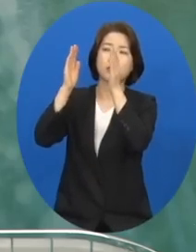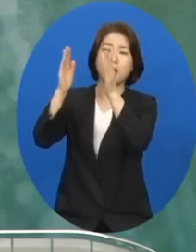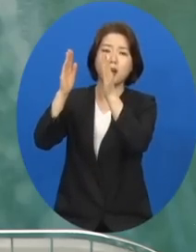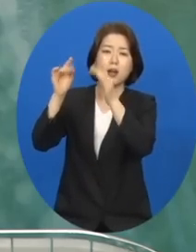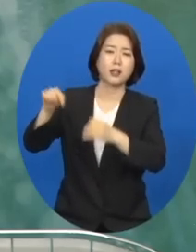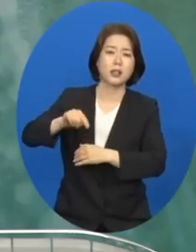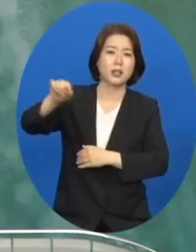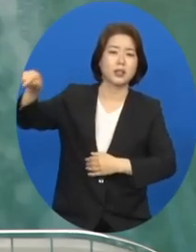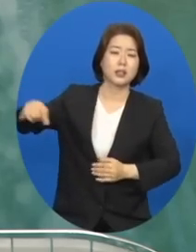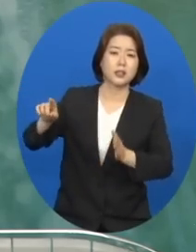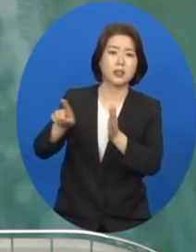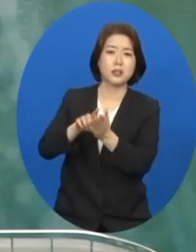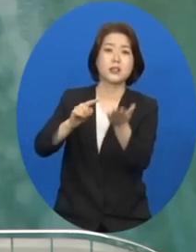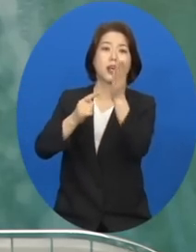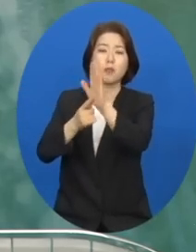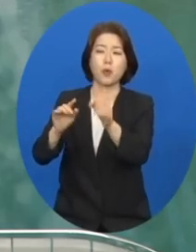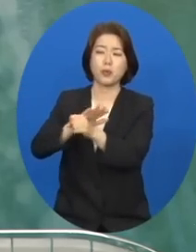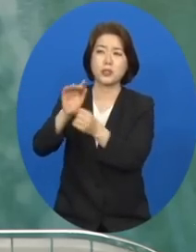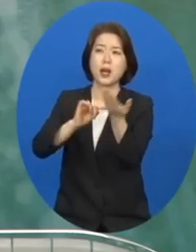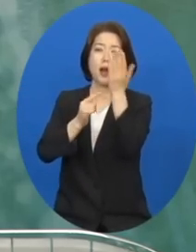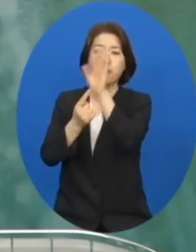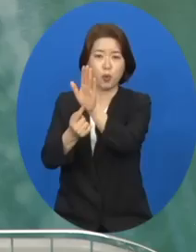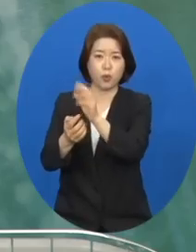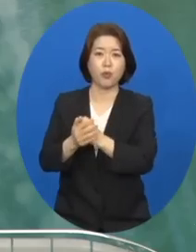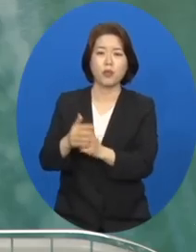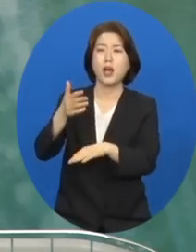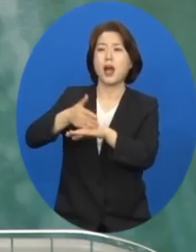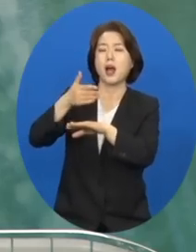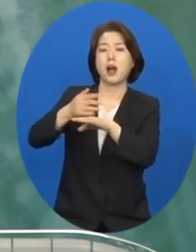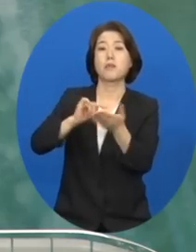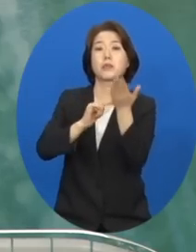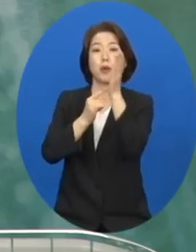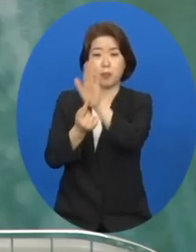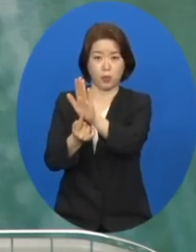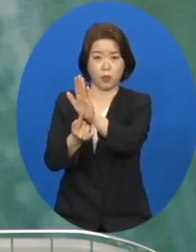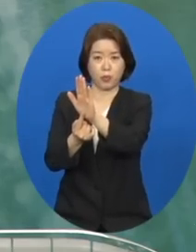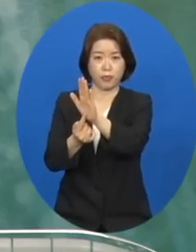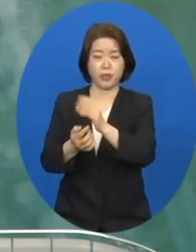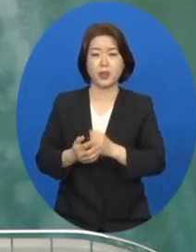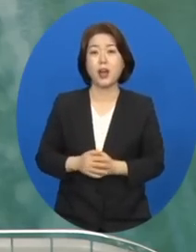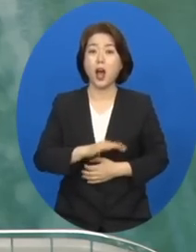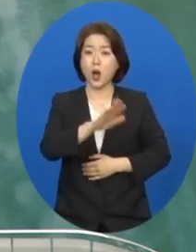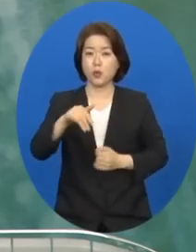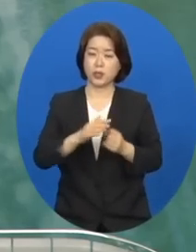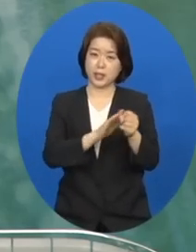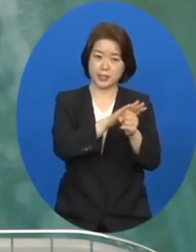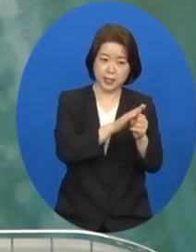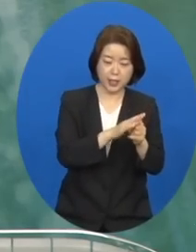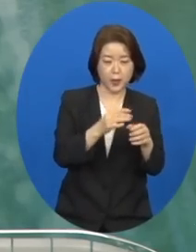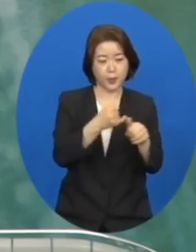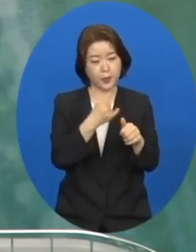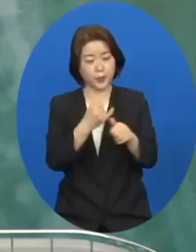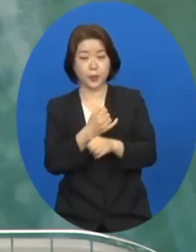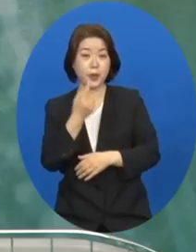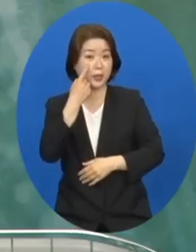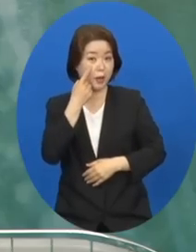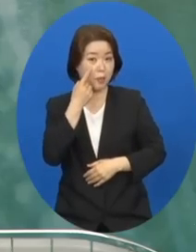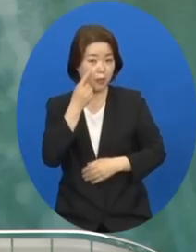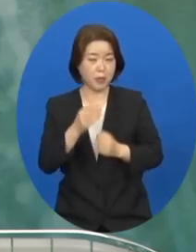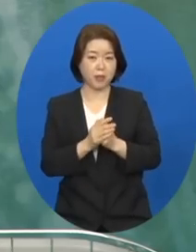신앙의 표현이 얻고 사랑의 표현이 얻고 감사의 표현이었다 는 것이죠 가 사랑하고 또 연애를 하다보면